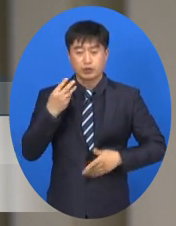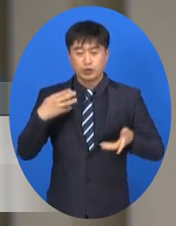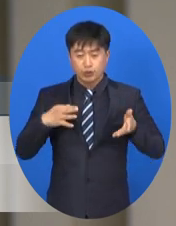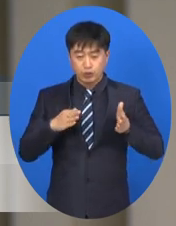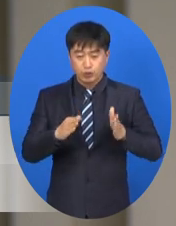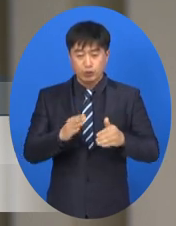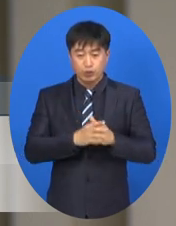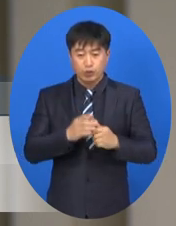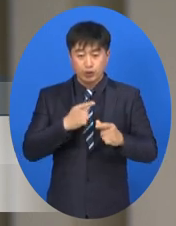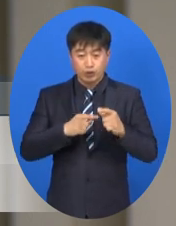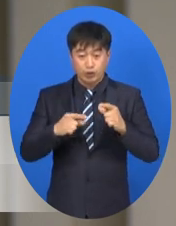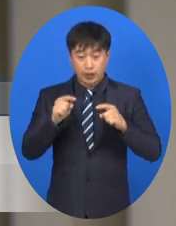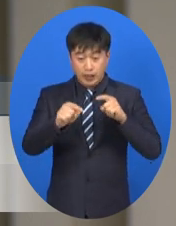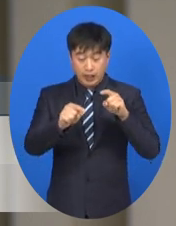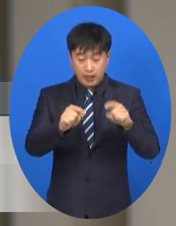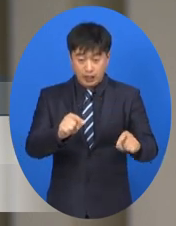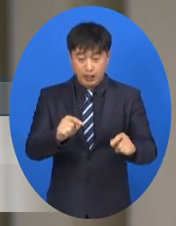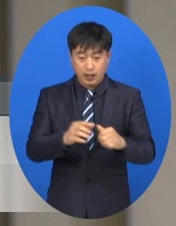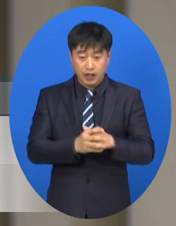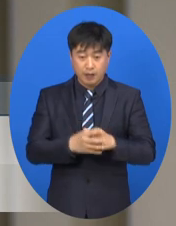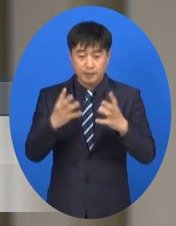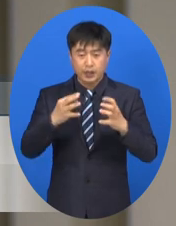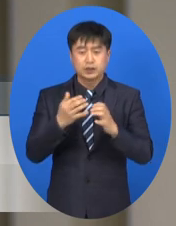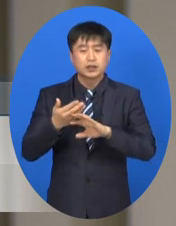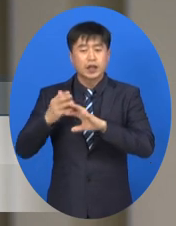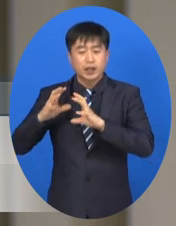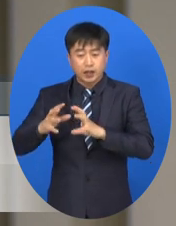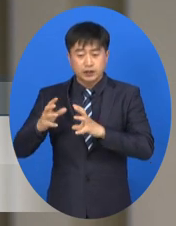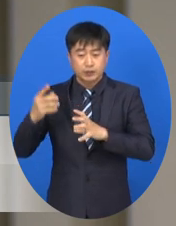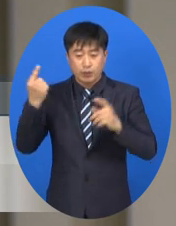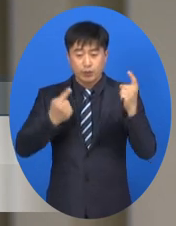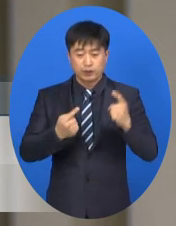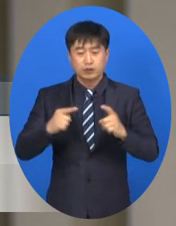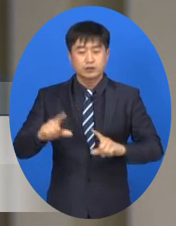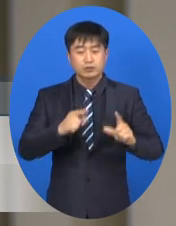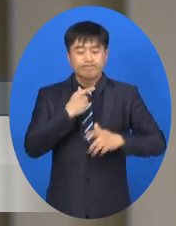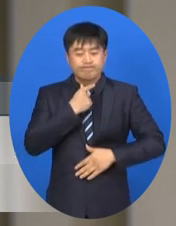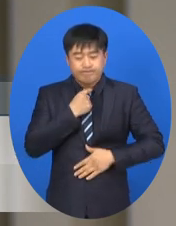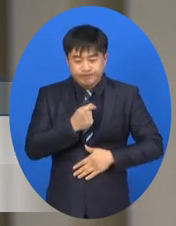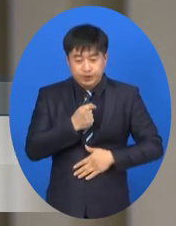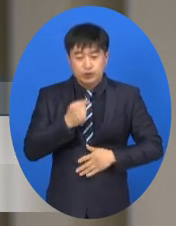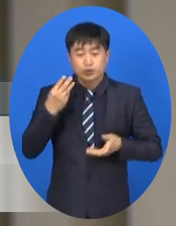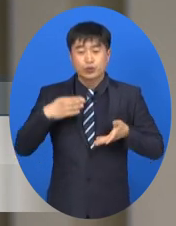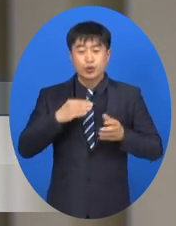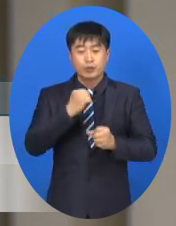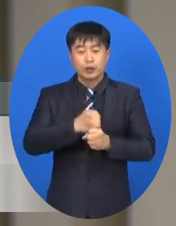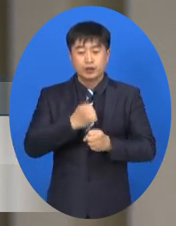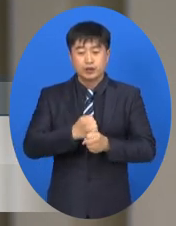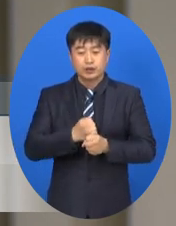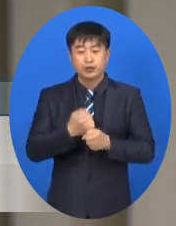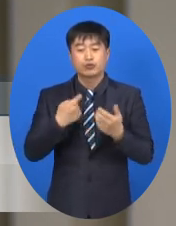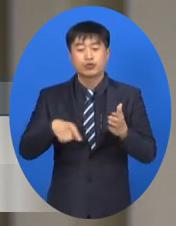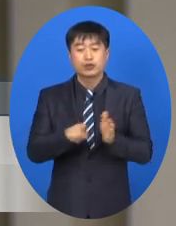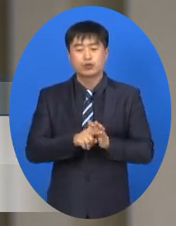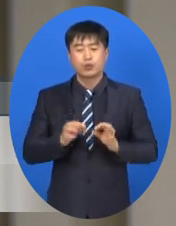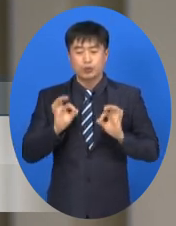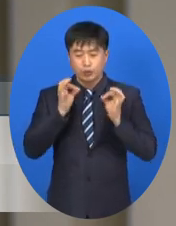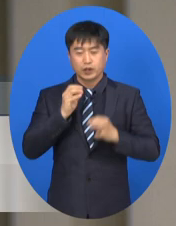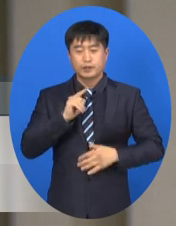경기도, 또 나아가서 많은 외국인들이 찾아와 살고 싶어하는 경기도를 만들기 위해 저는 앞으로